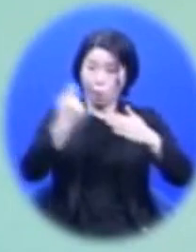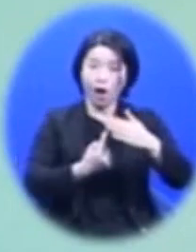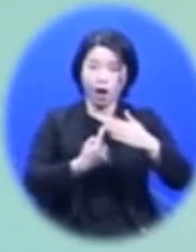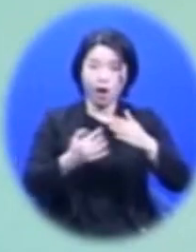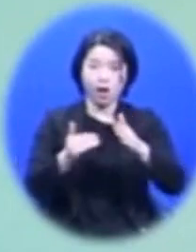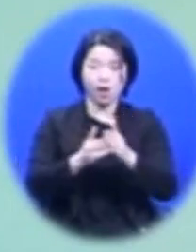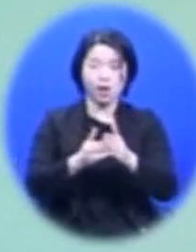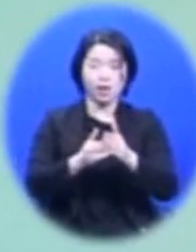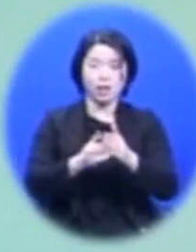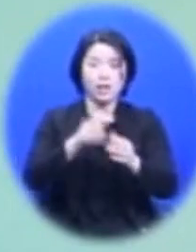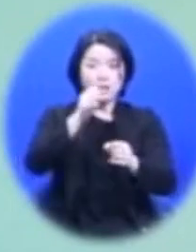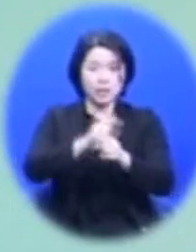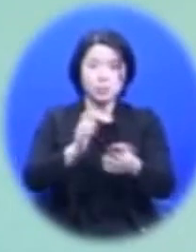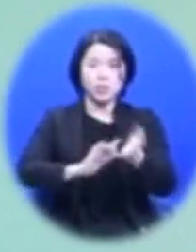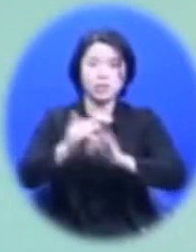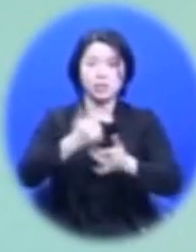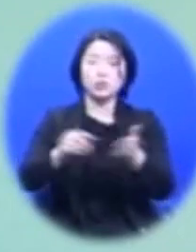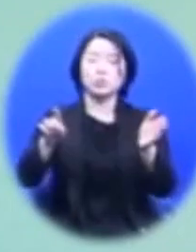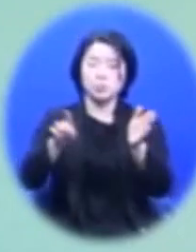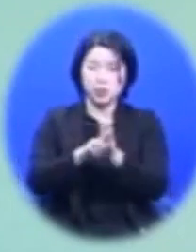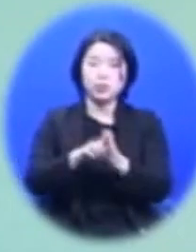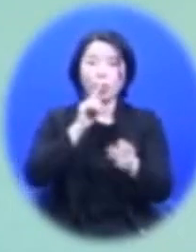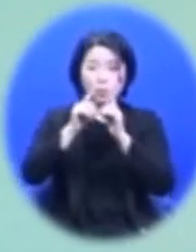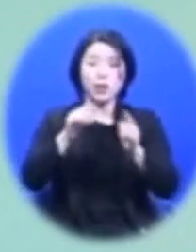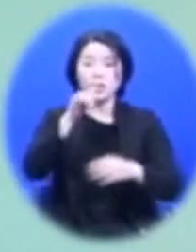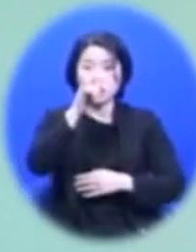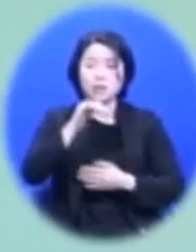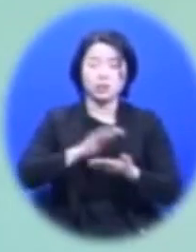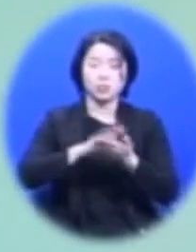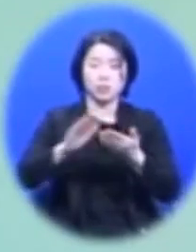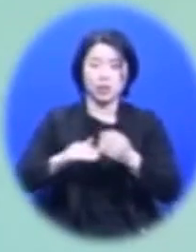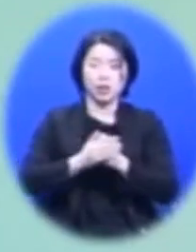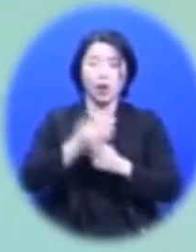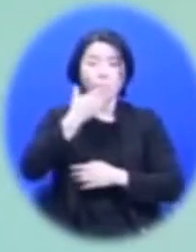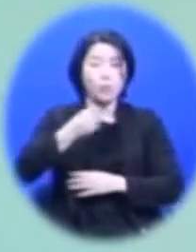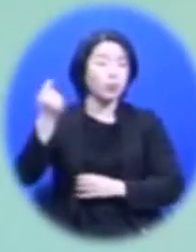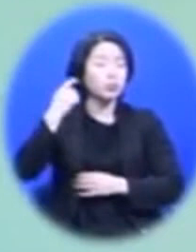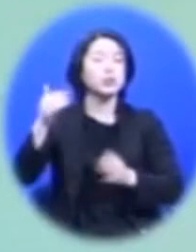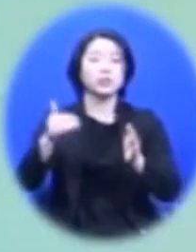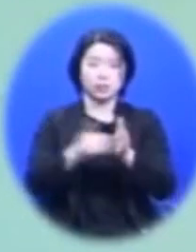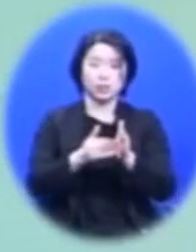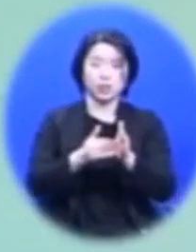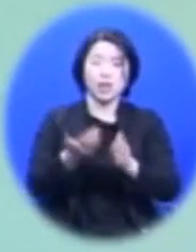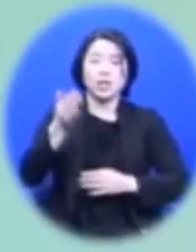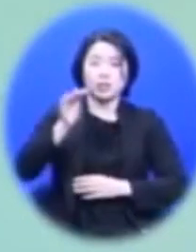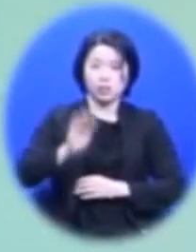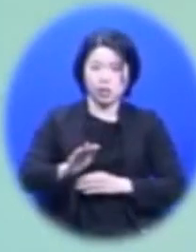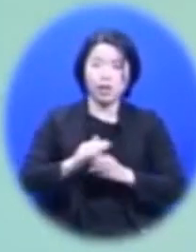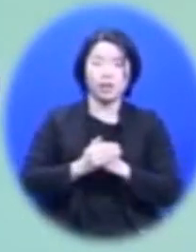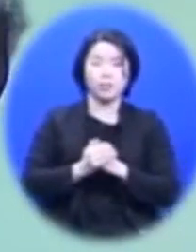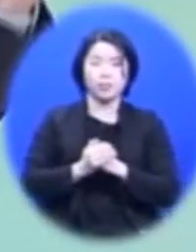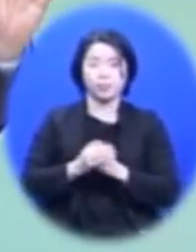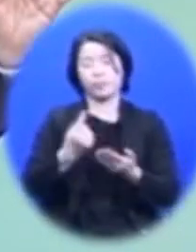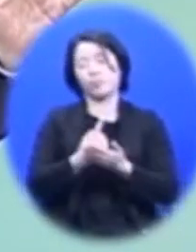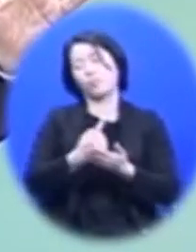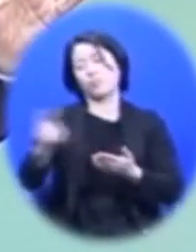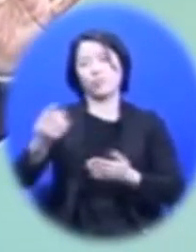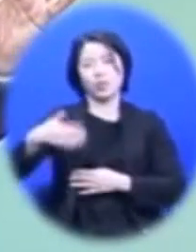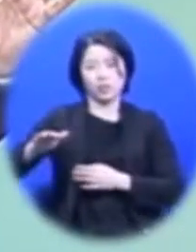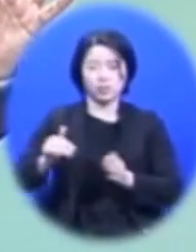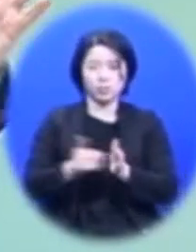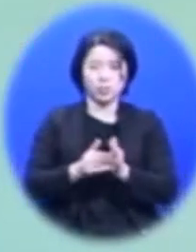들어왔습니다. 이미 예수를 믿는다고도 했었습니다. 복음도 들었습니다. 그런데